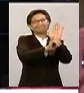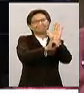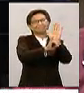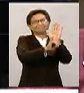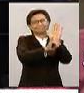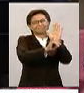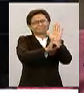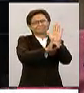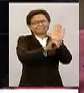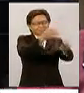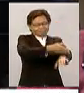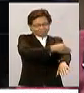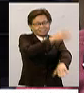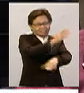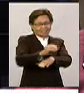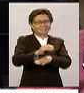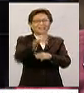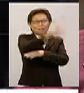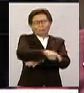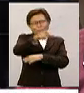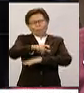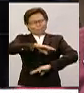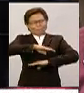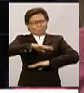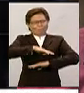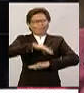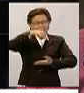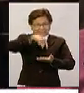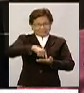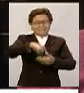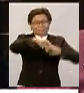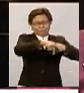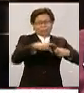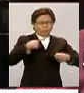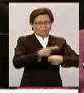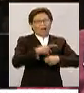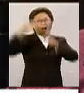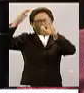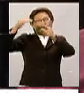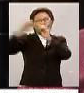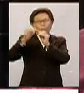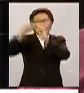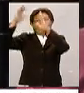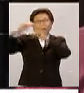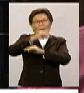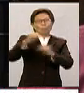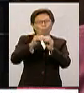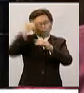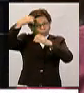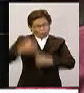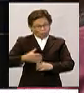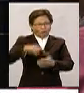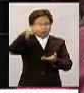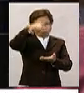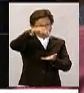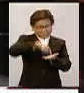customer satisfaction by this product. We have a more expectation and also we have more confidence for this